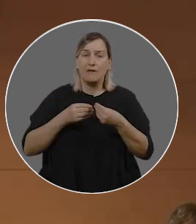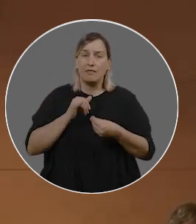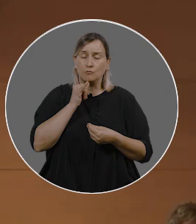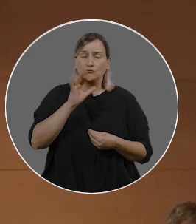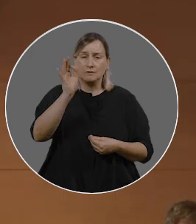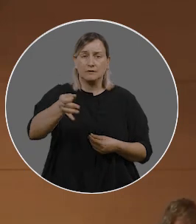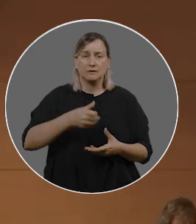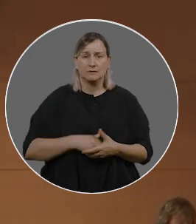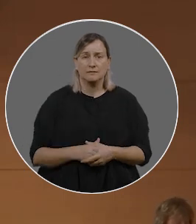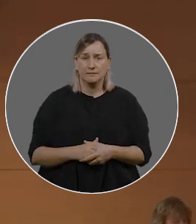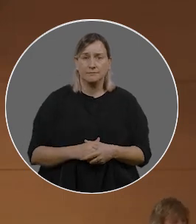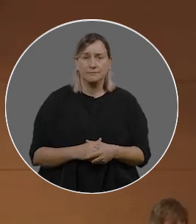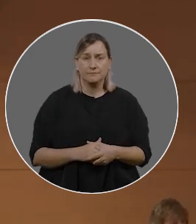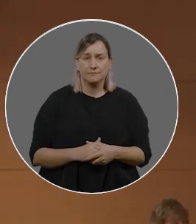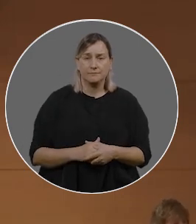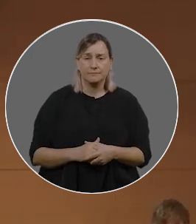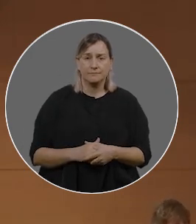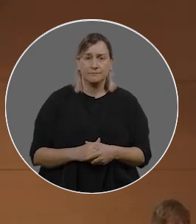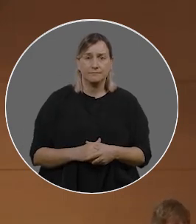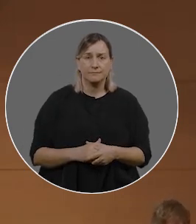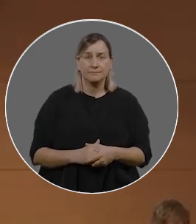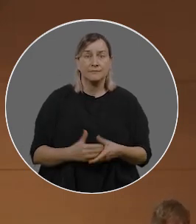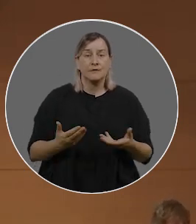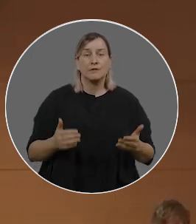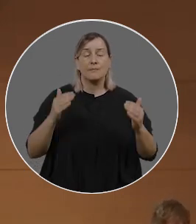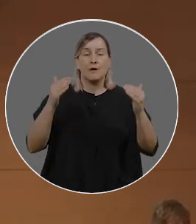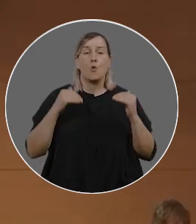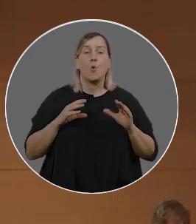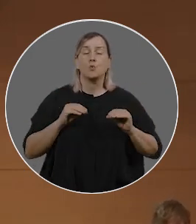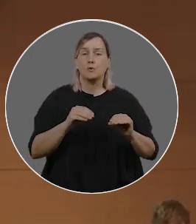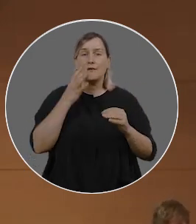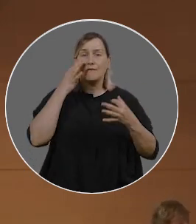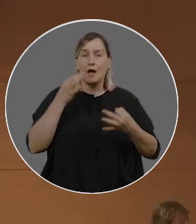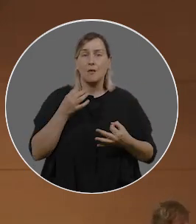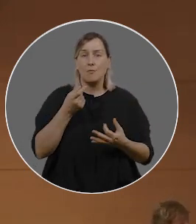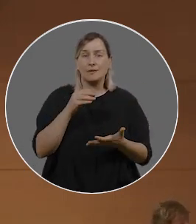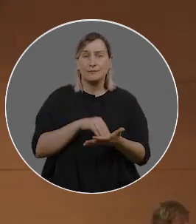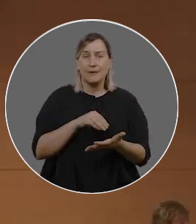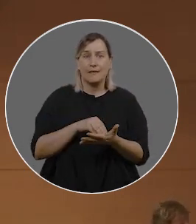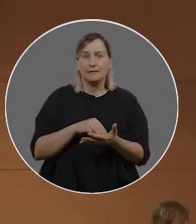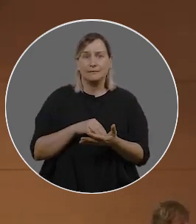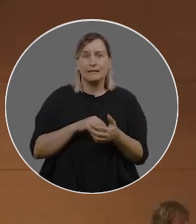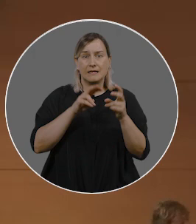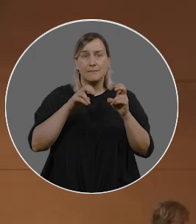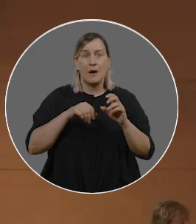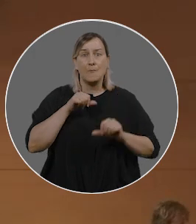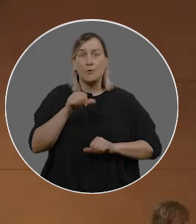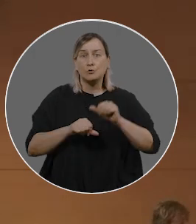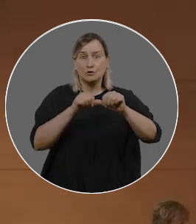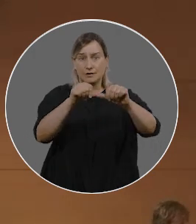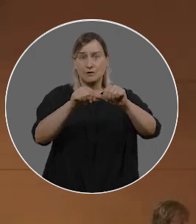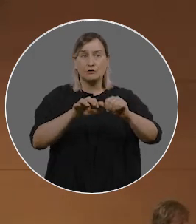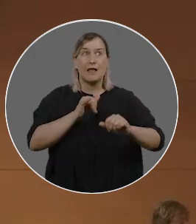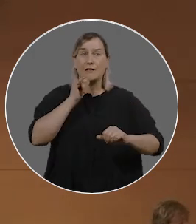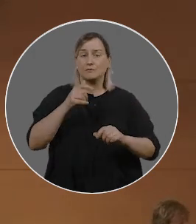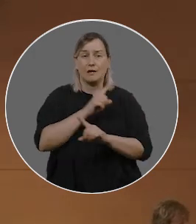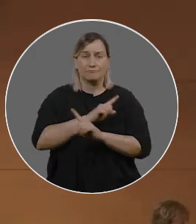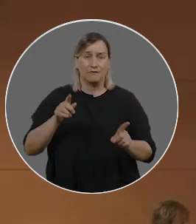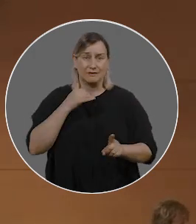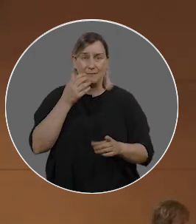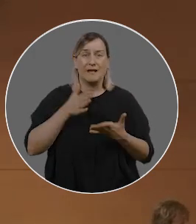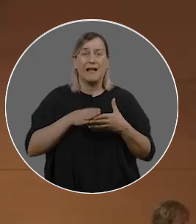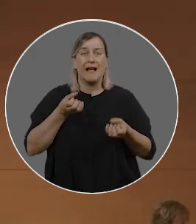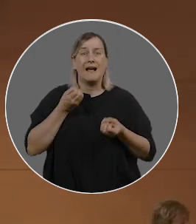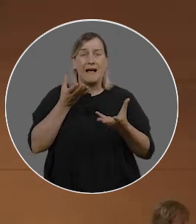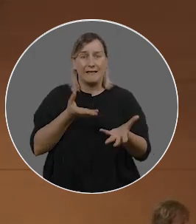usuaris ho poden fer. El que passa que també és veritat que els usuaris moltes vegades no saben com són aquests processos de denúncia,